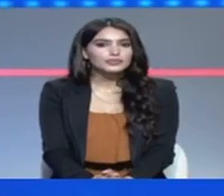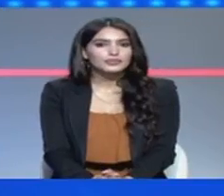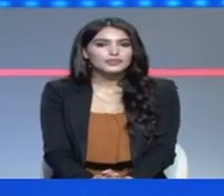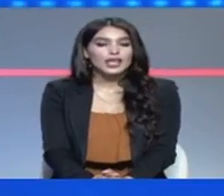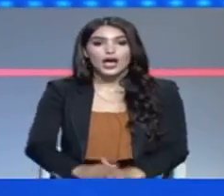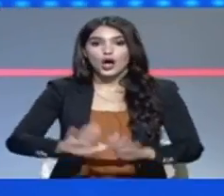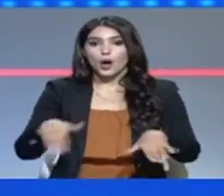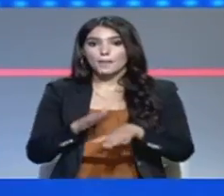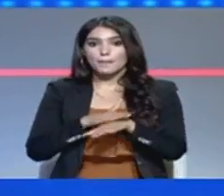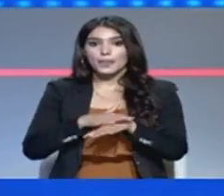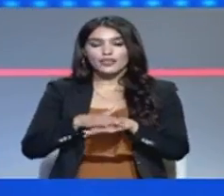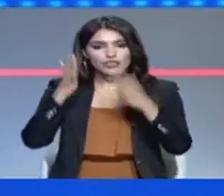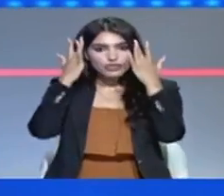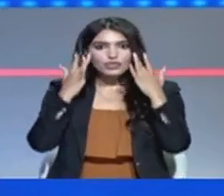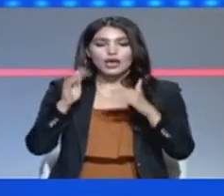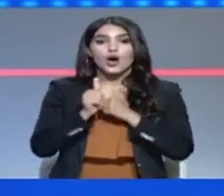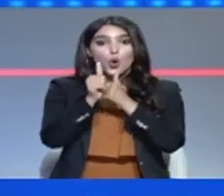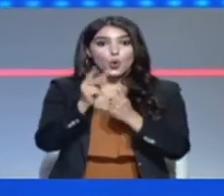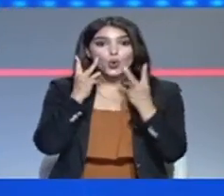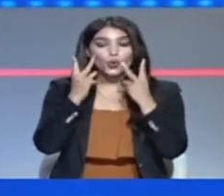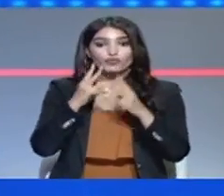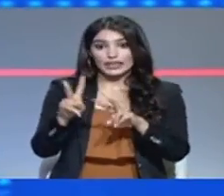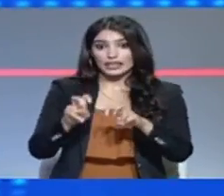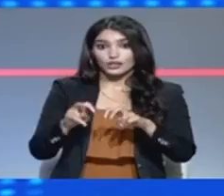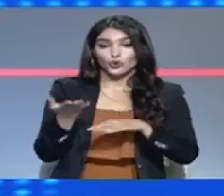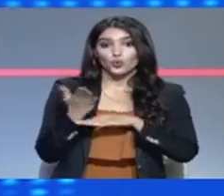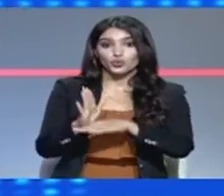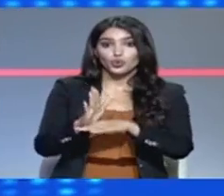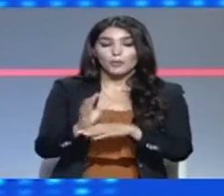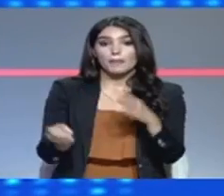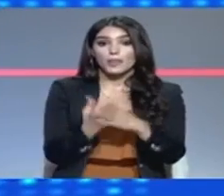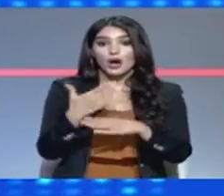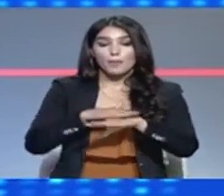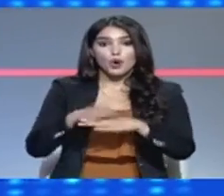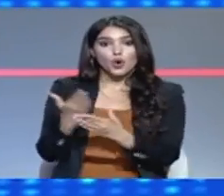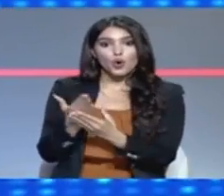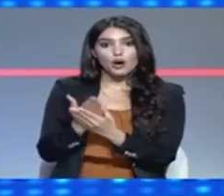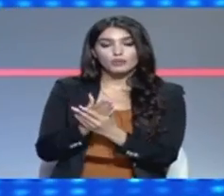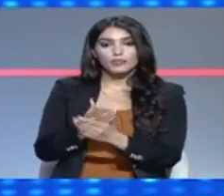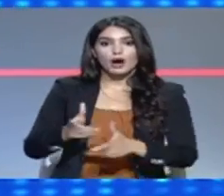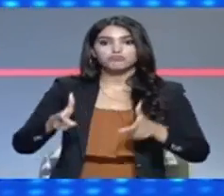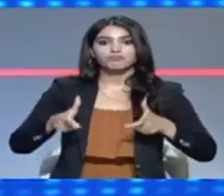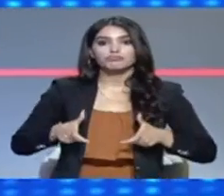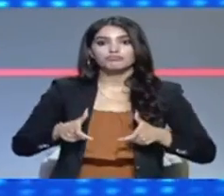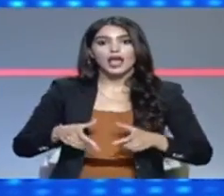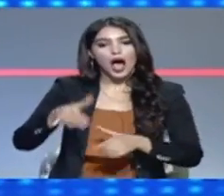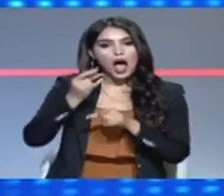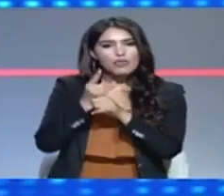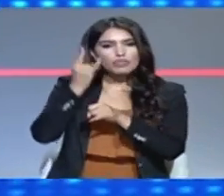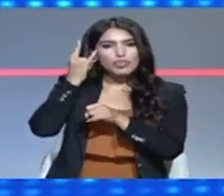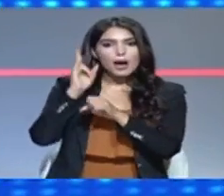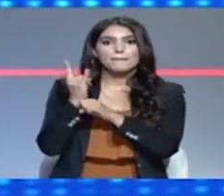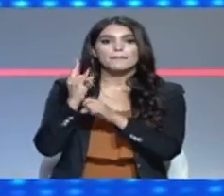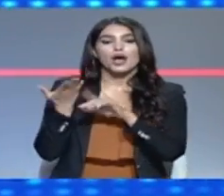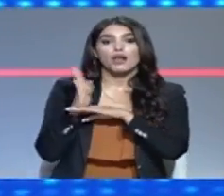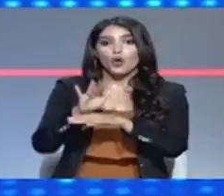في فقرة الأخبار الثقافية نتابع في التحقيق التالي مستجدات ملف نسخة درع حنبعل التي كانت